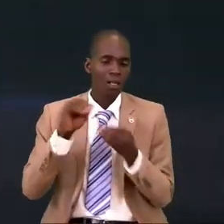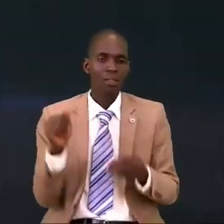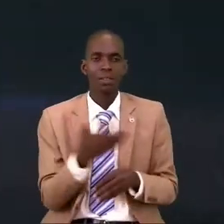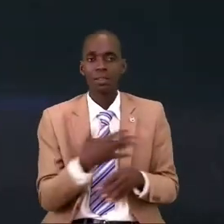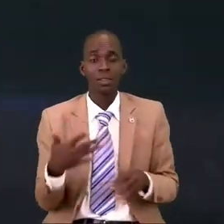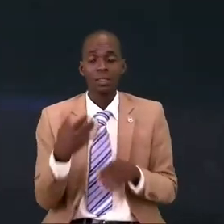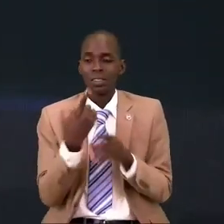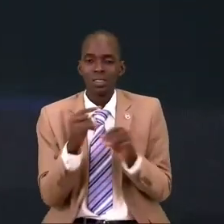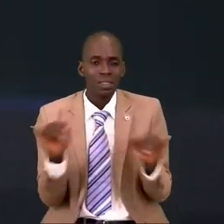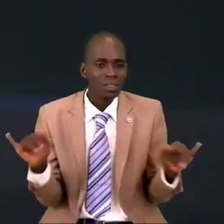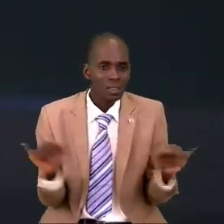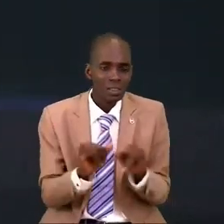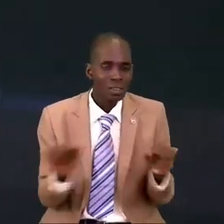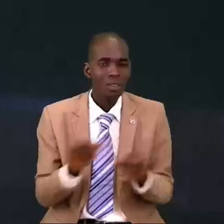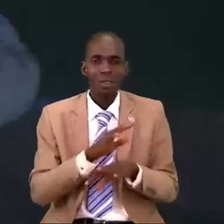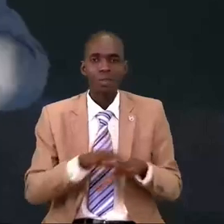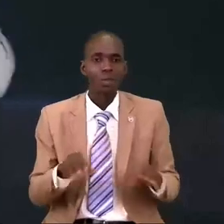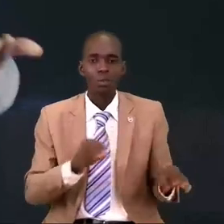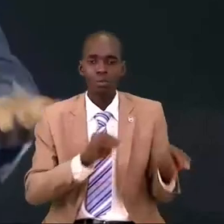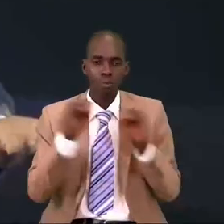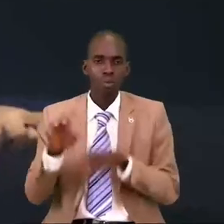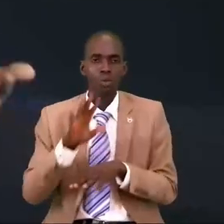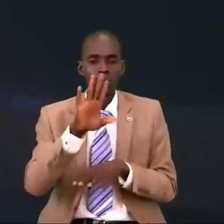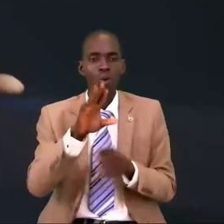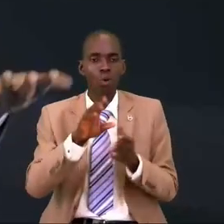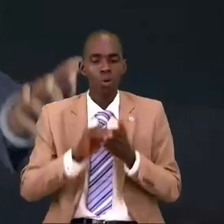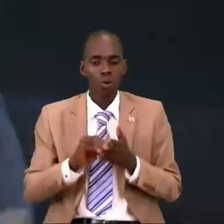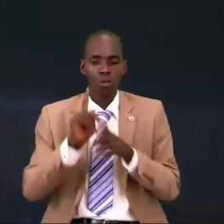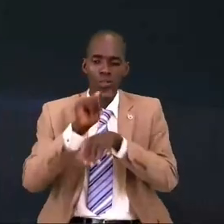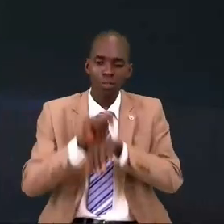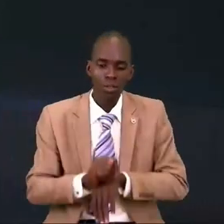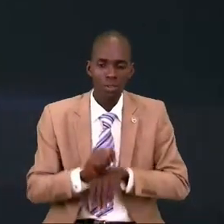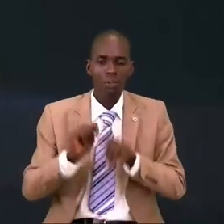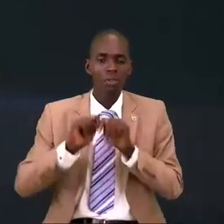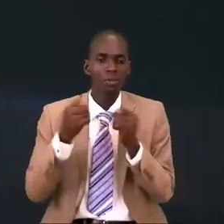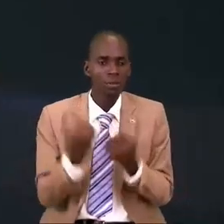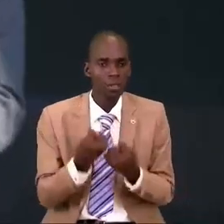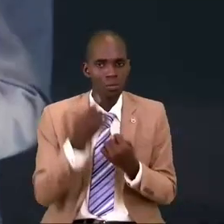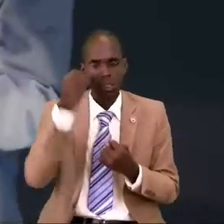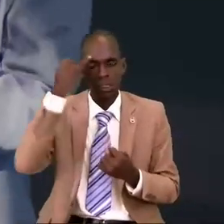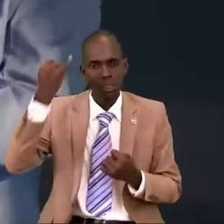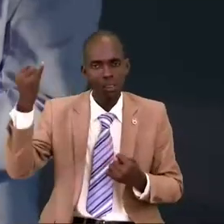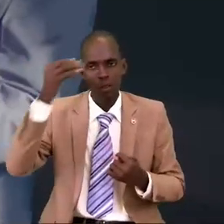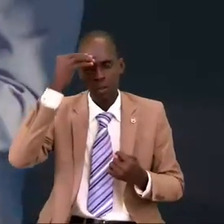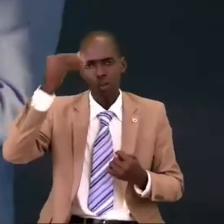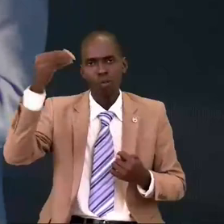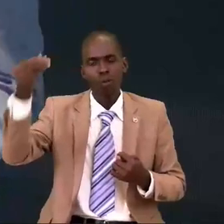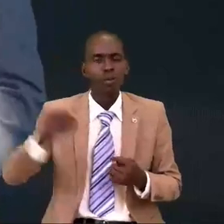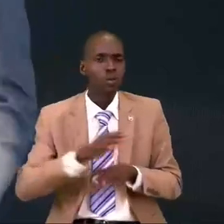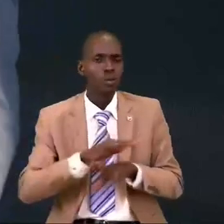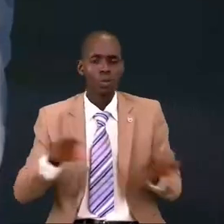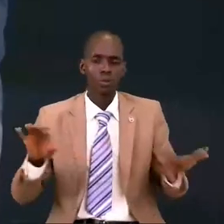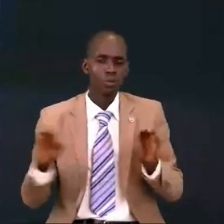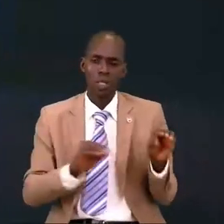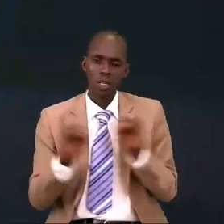tribu. Confie-le à des hommes fidèles qui soient capables de l'enseigner aussi à d'autres.